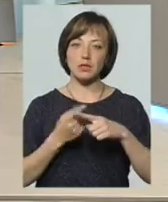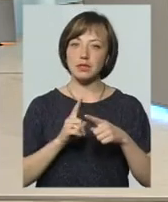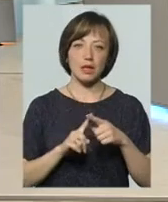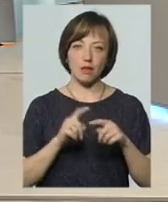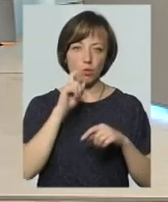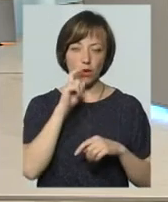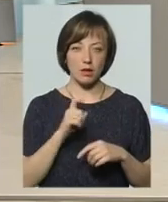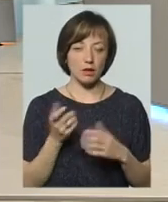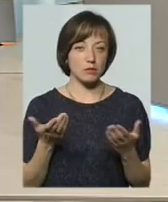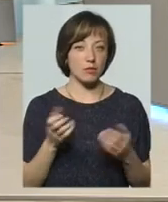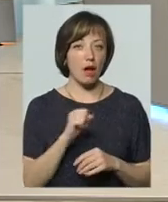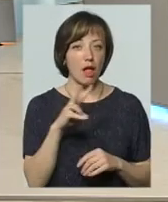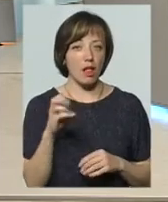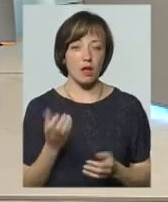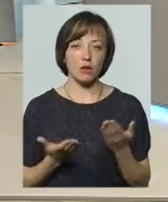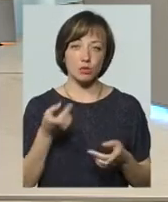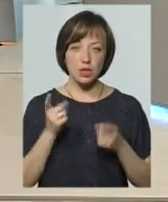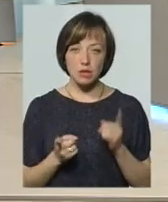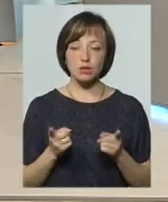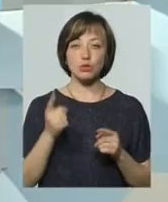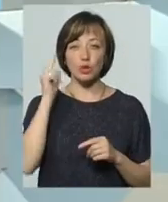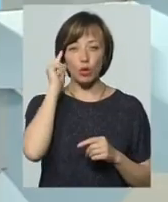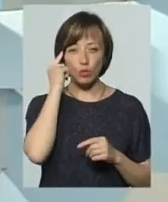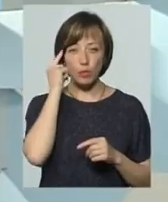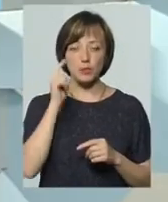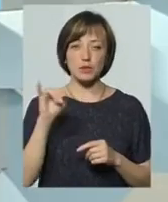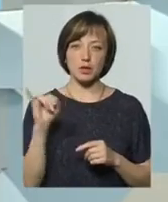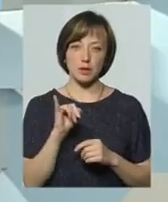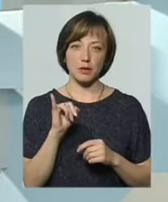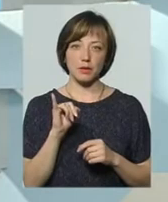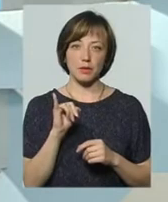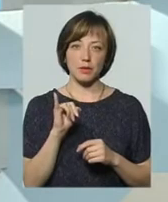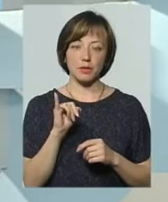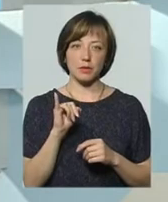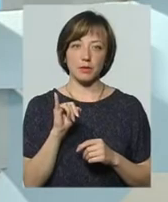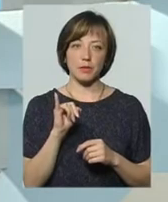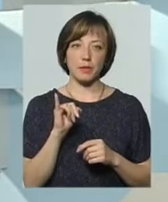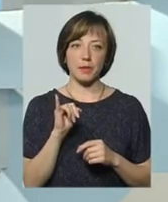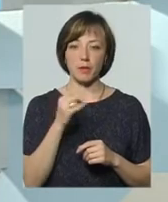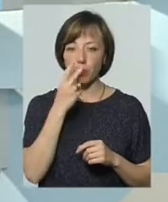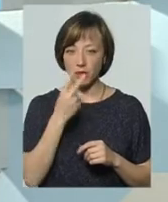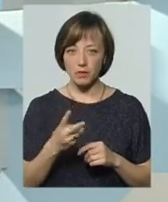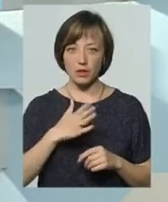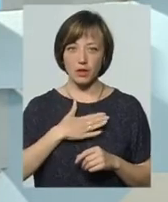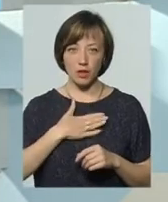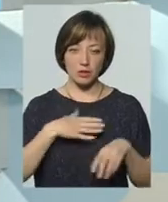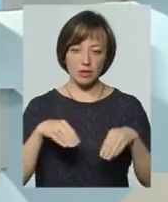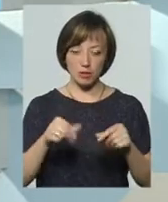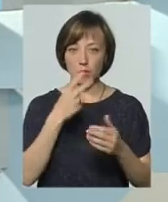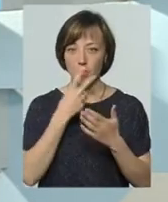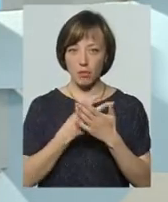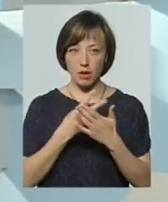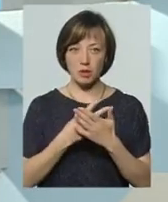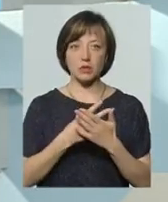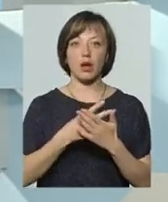не Україна. Проте, якщо ми дійсно так от задумаємося і опустимо очі вниз на нашу землю, то ми побачимо, що в